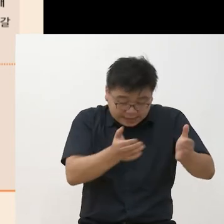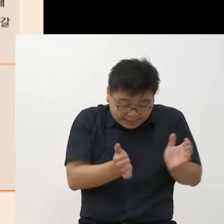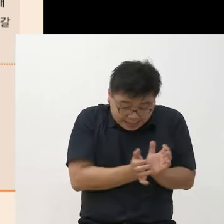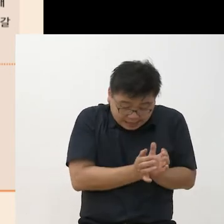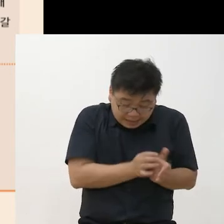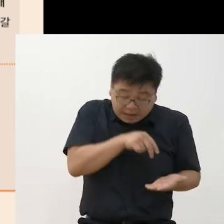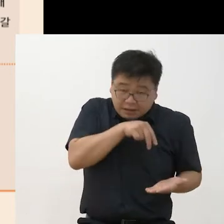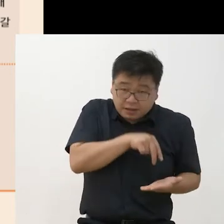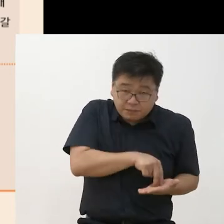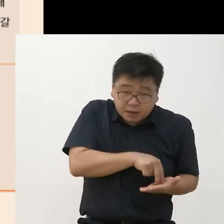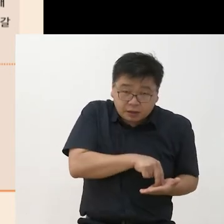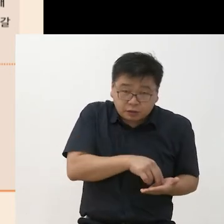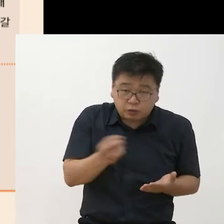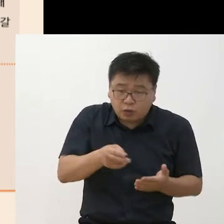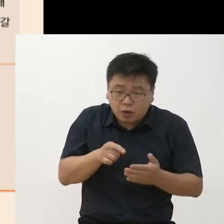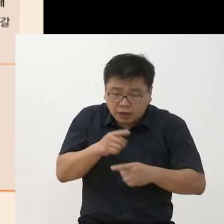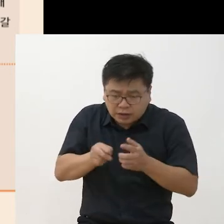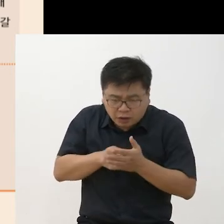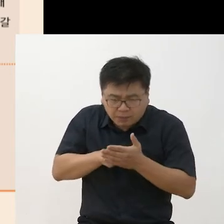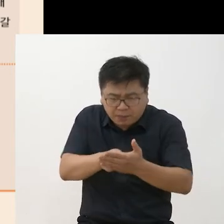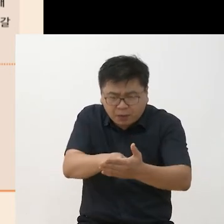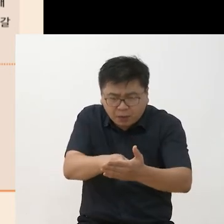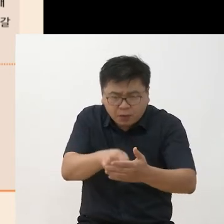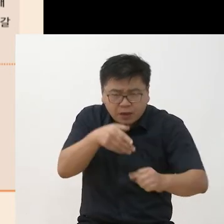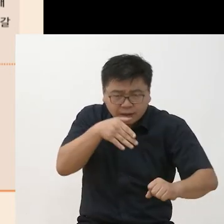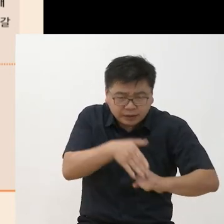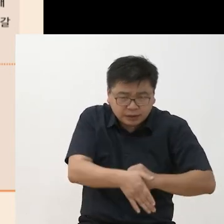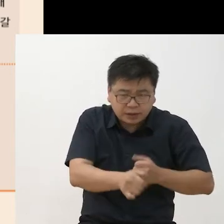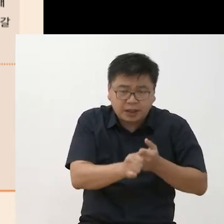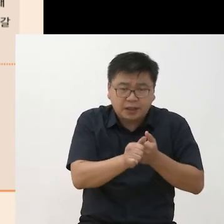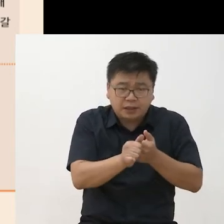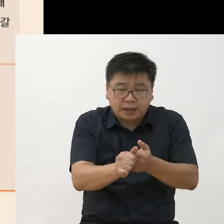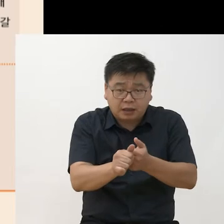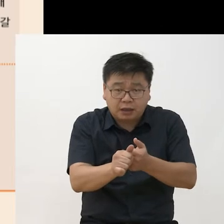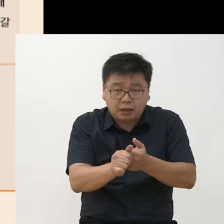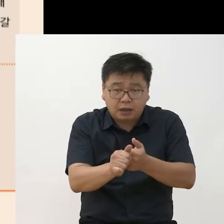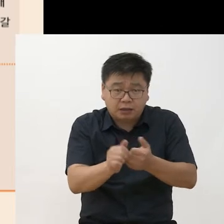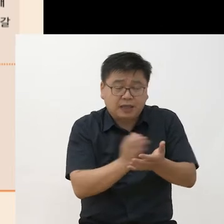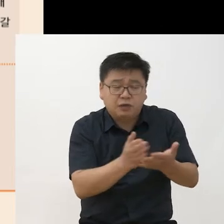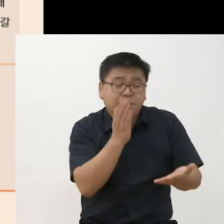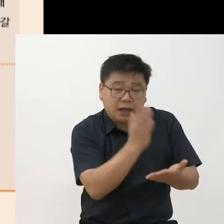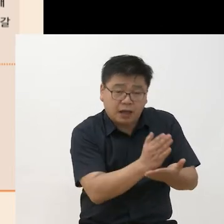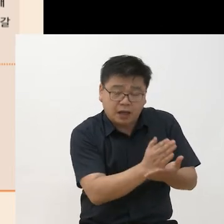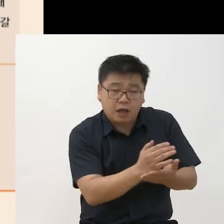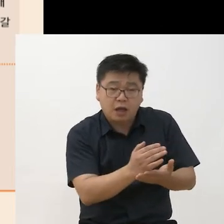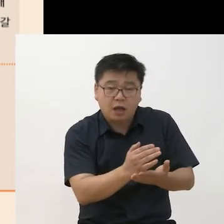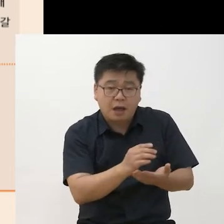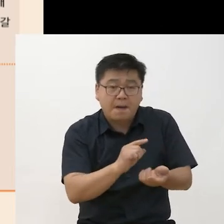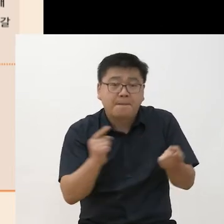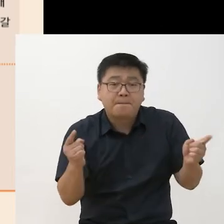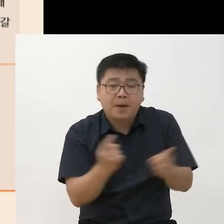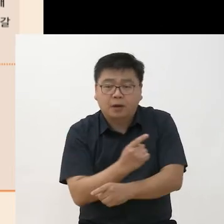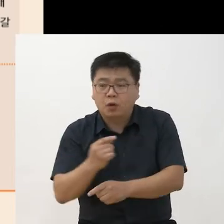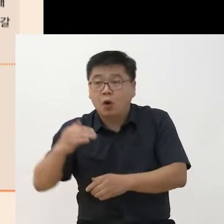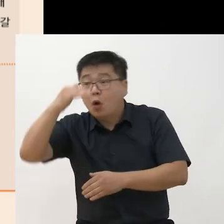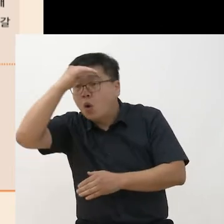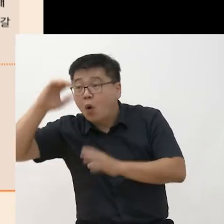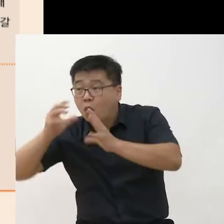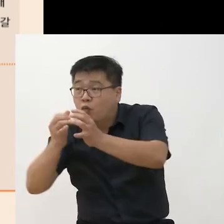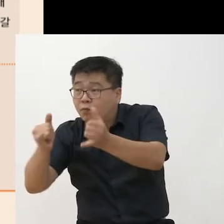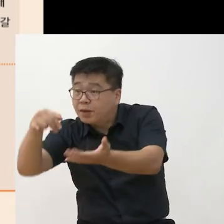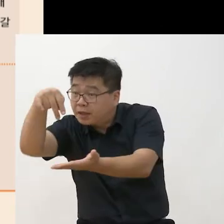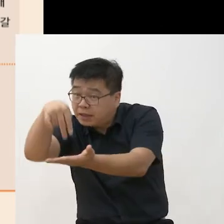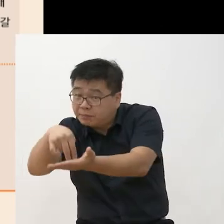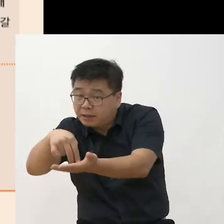따라서 세부 사업을 나누지 않고 수요자인 문화예술 소외층 국민의 유형에 따라서